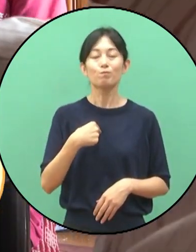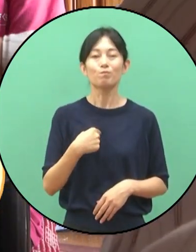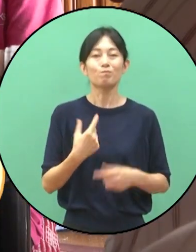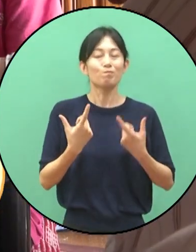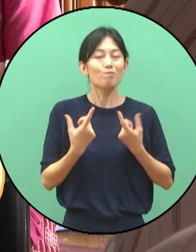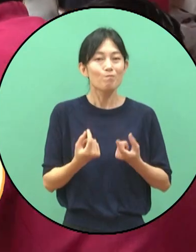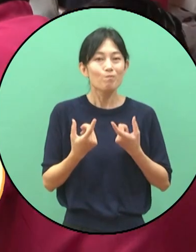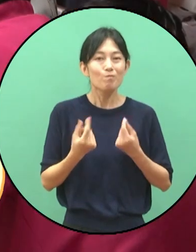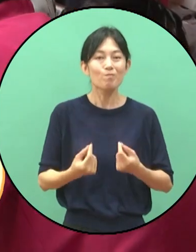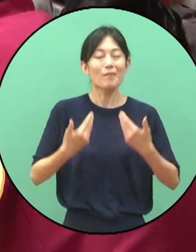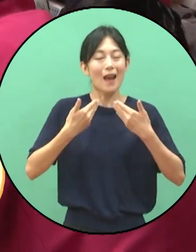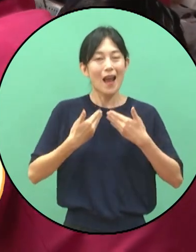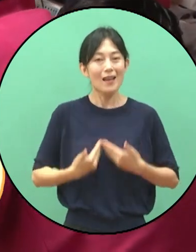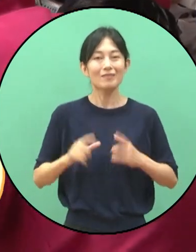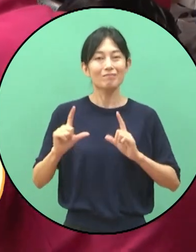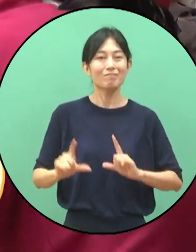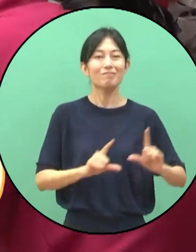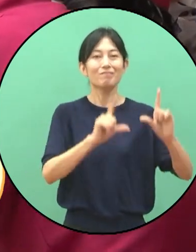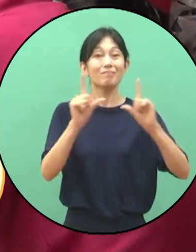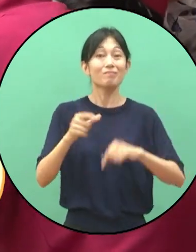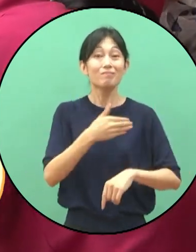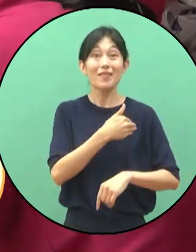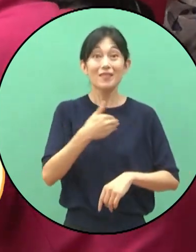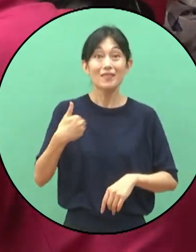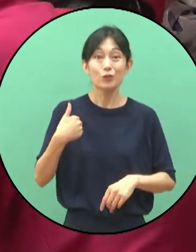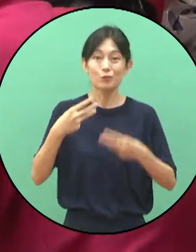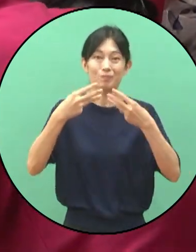して暮らすことができる三重を目指しましょう。